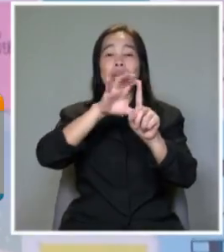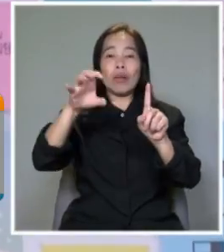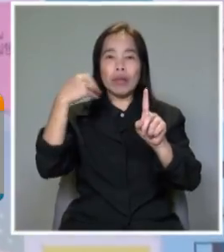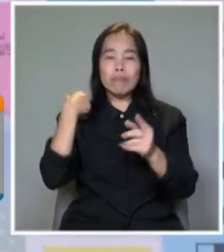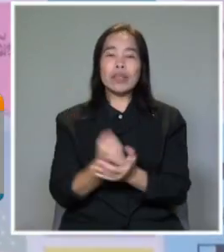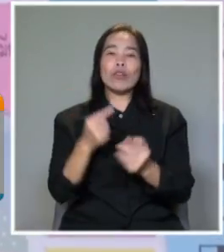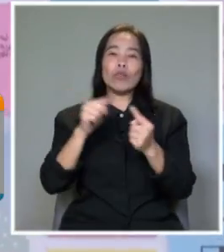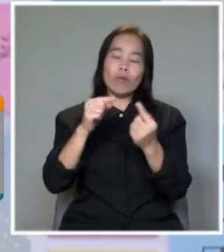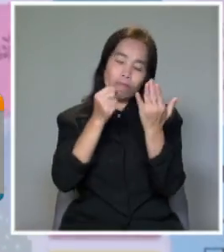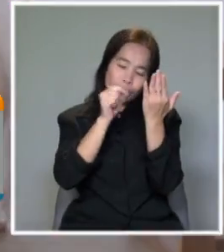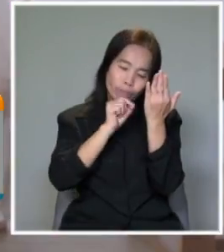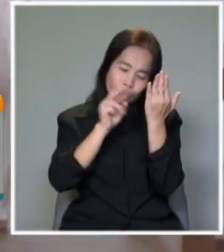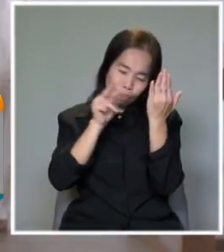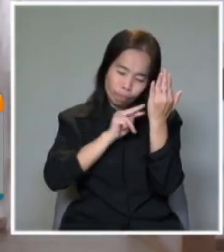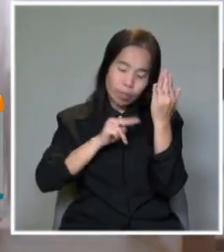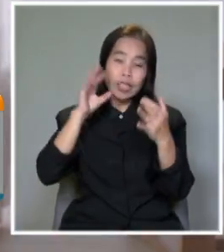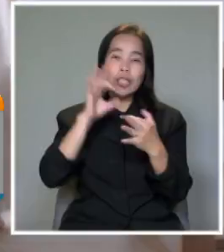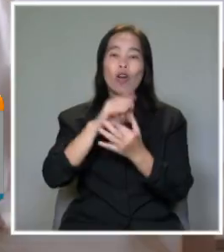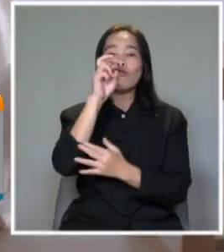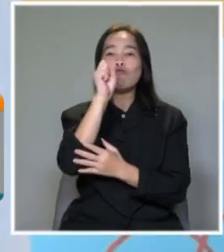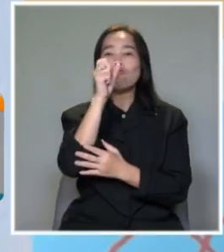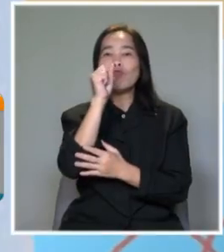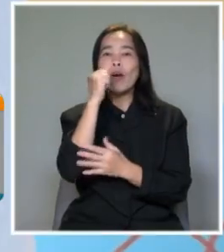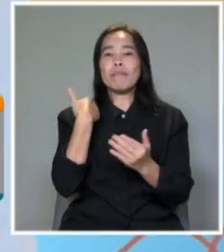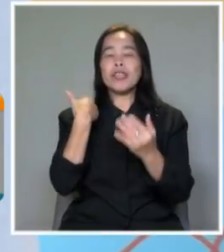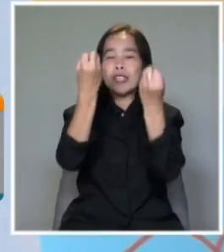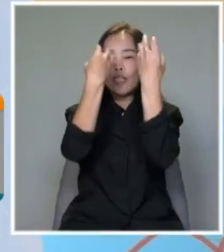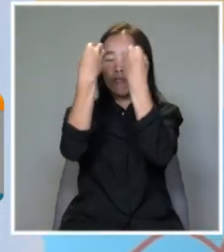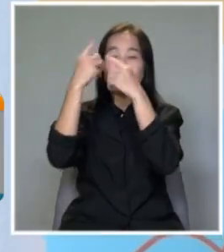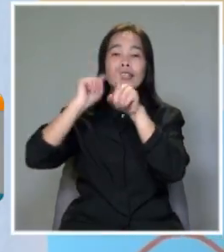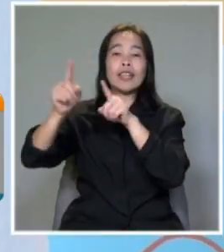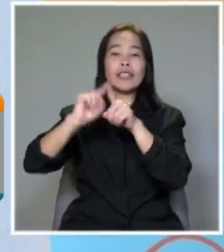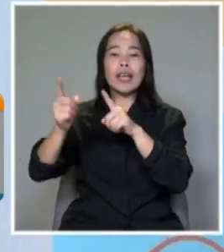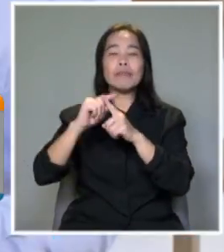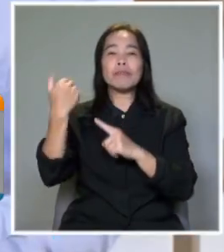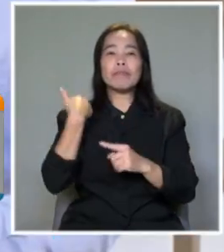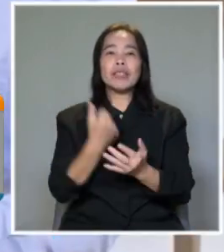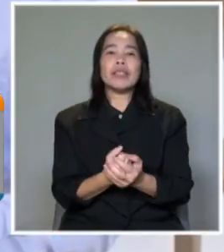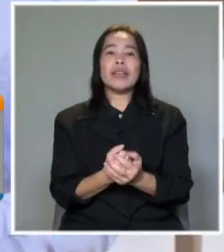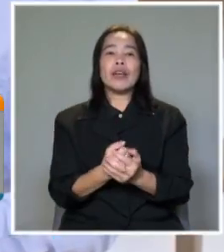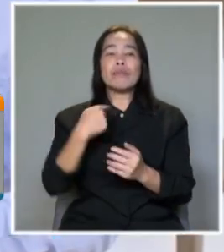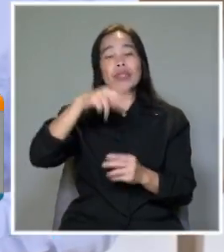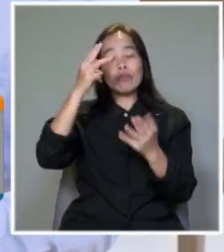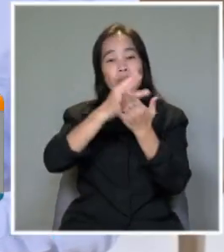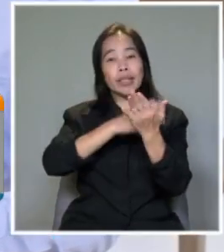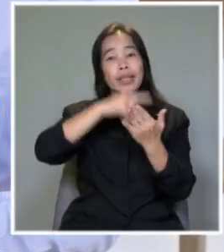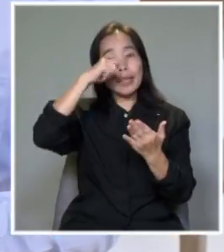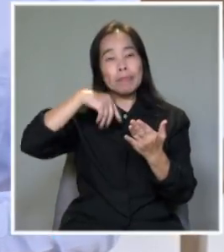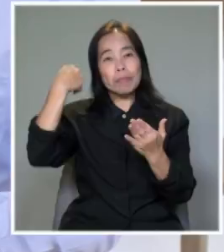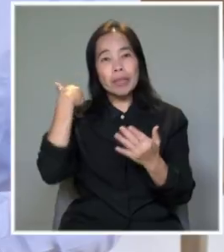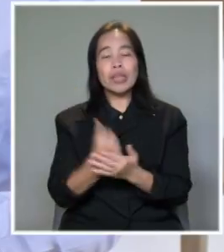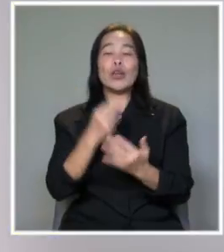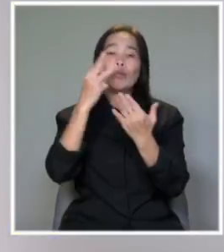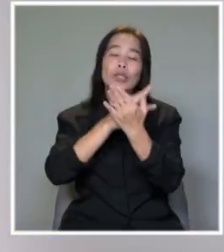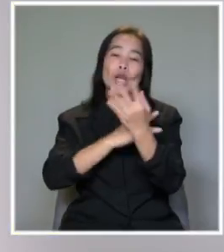ติวสดข้อสอบ O-NET 5วิชาครับกับ5ติวเตอร์ดังนะครับเช่นคูริลลี่วิชาภาษาไทยอาจารย์ชัยวิชาสังค